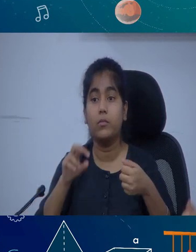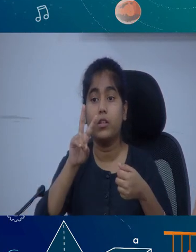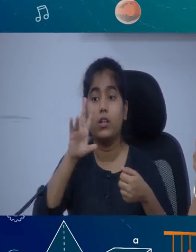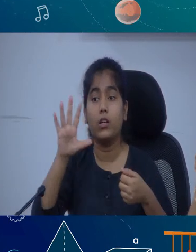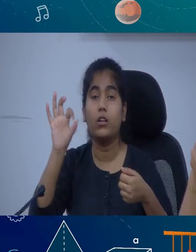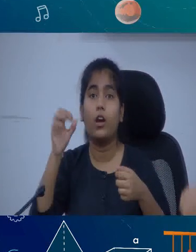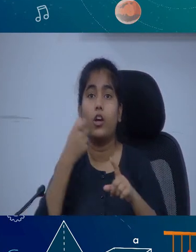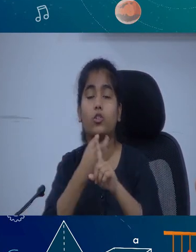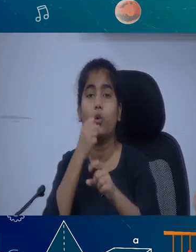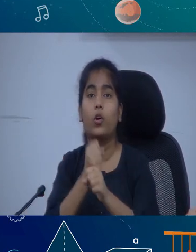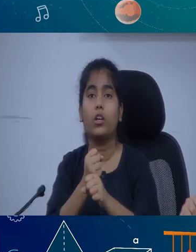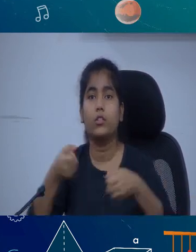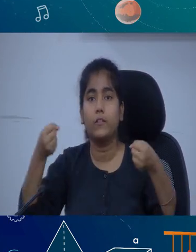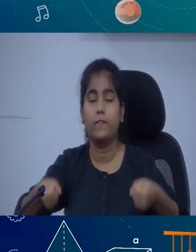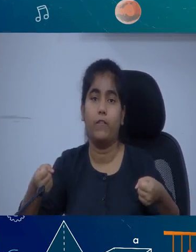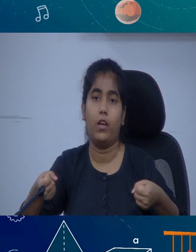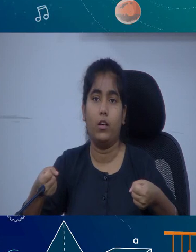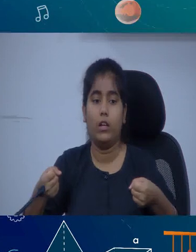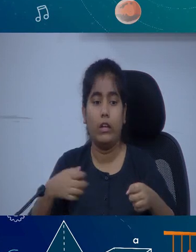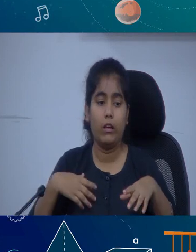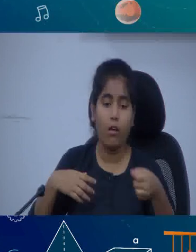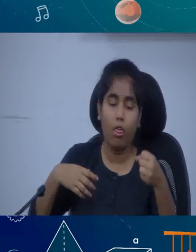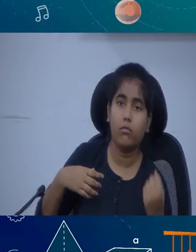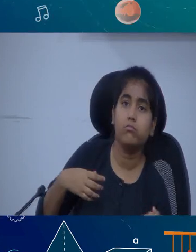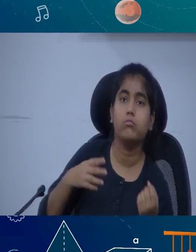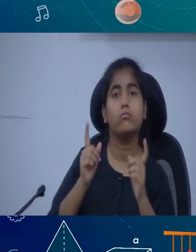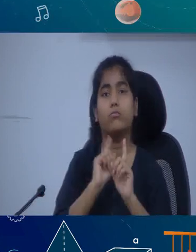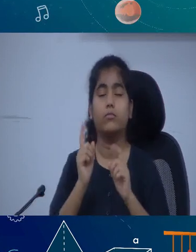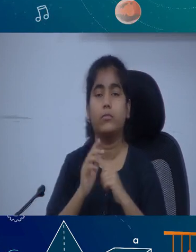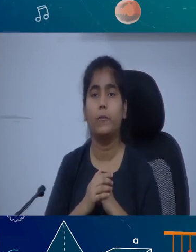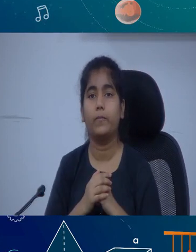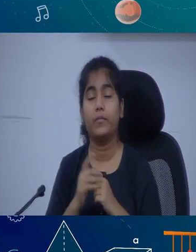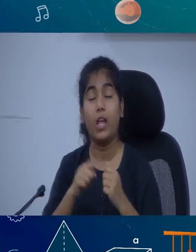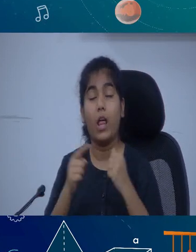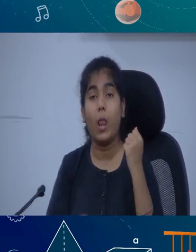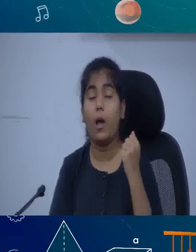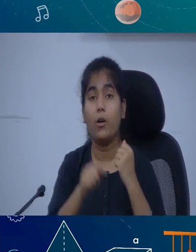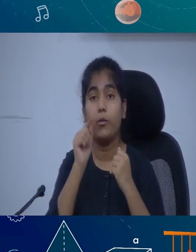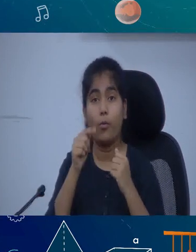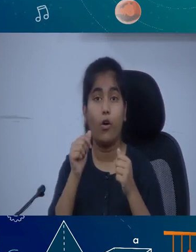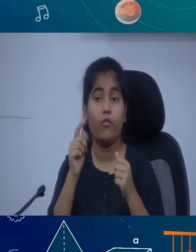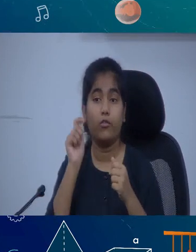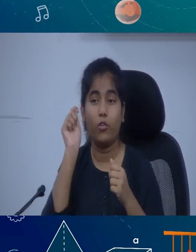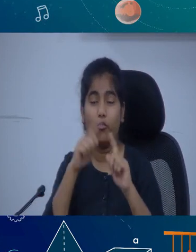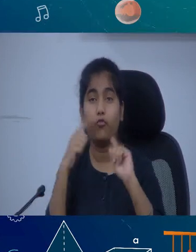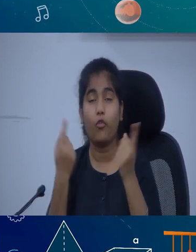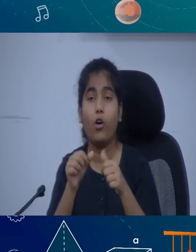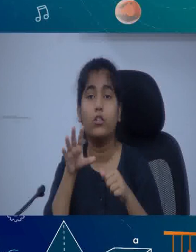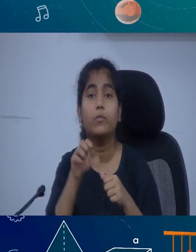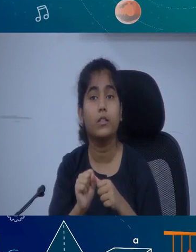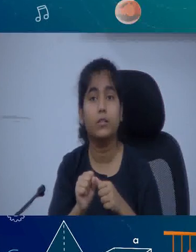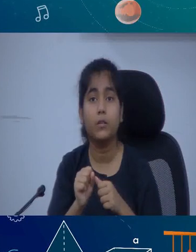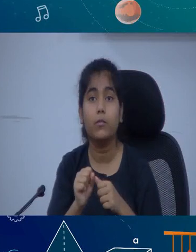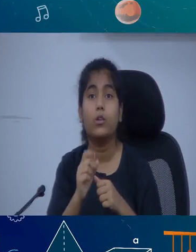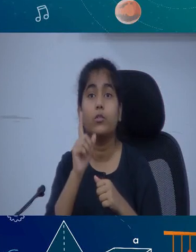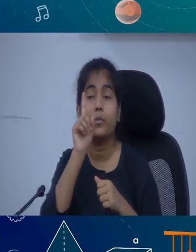उसके हैंड बार्स एंड ग्रैब बार्स भी दोनों तरफ और स्टर्डी होने चाहिए, जो कि 250 किलो वेट ले पाएं. ये नहीं कि लगाए और वो उसी के सहारे गिर जाएं.